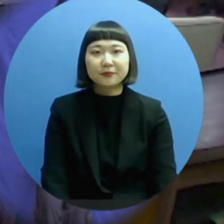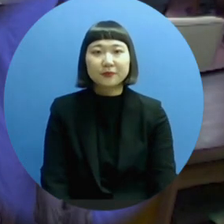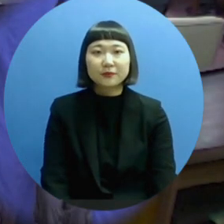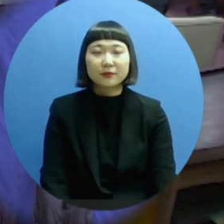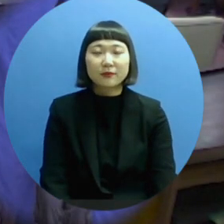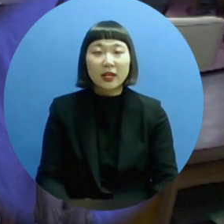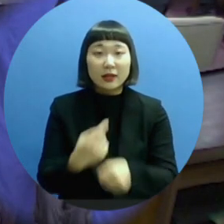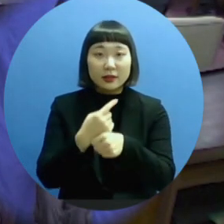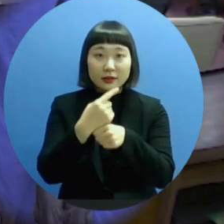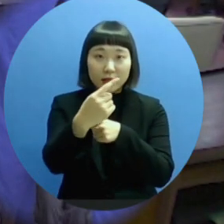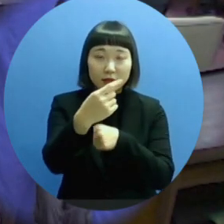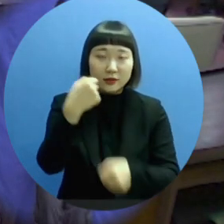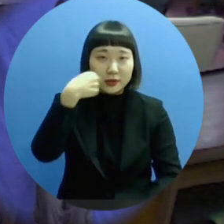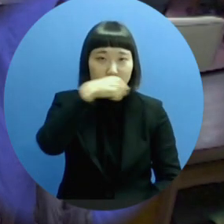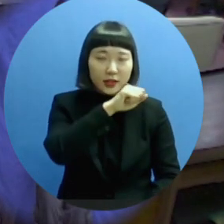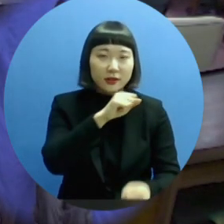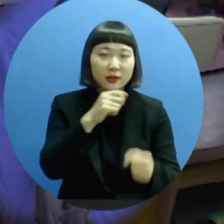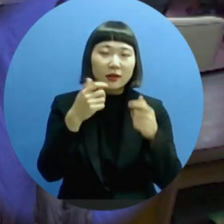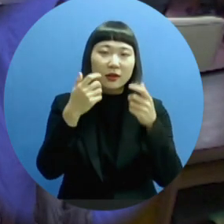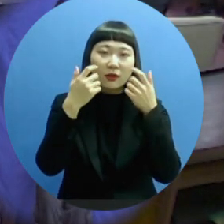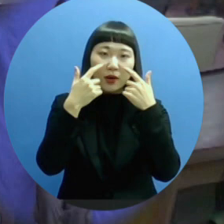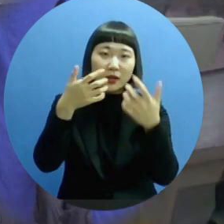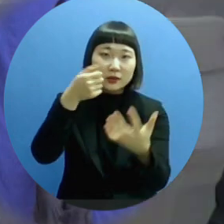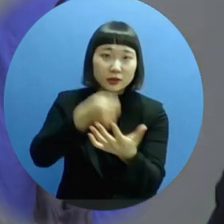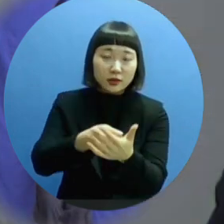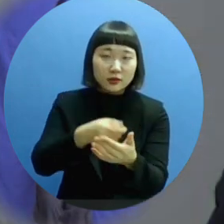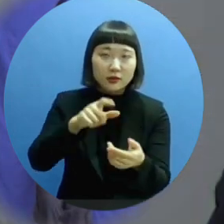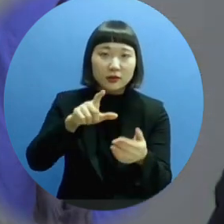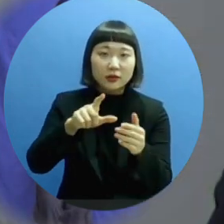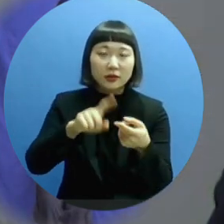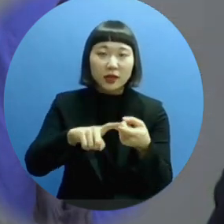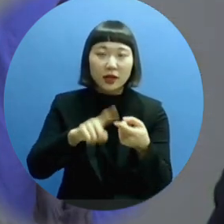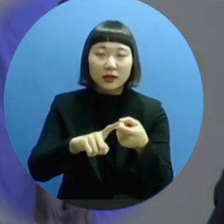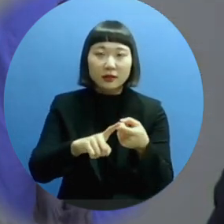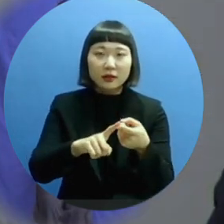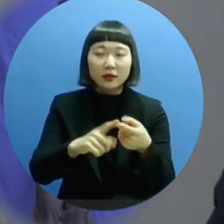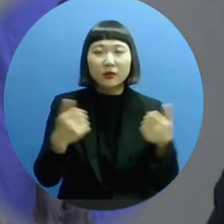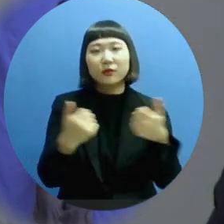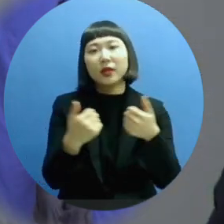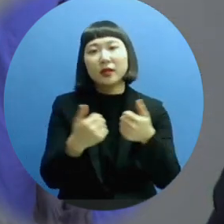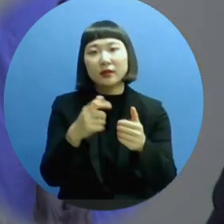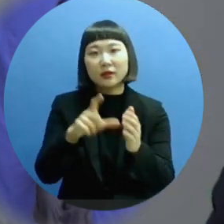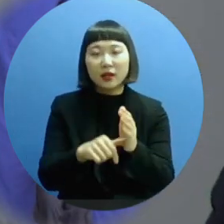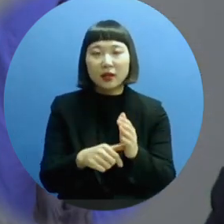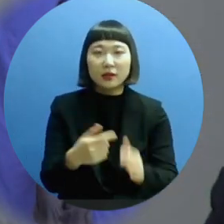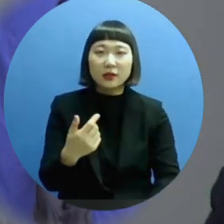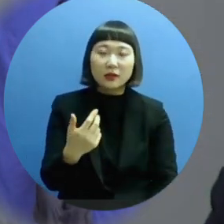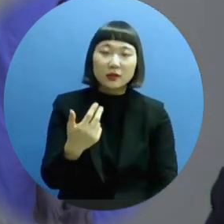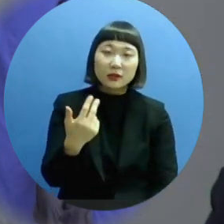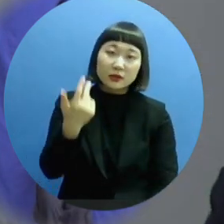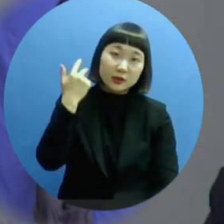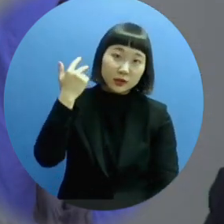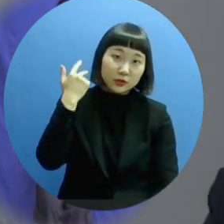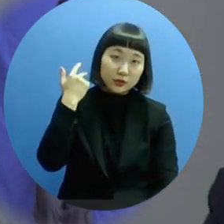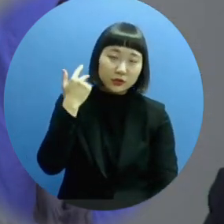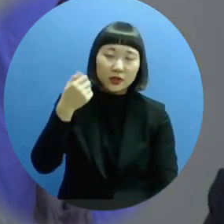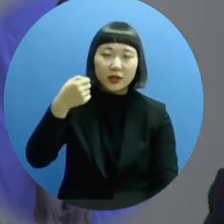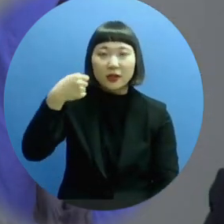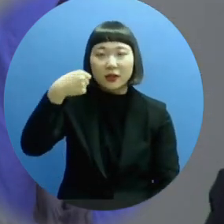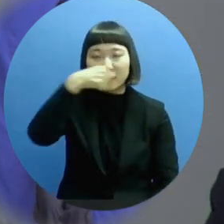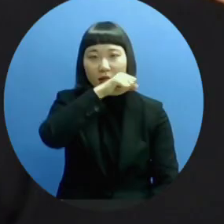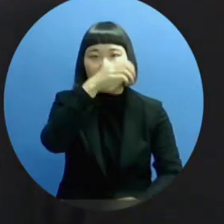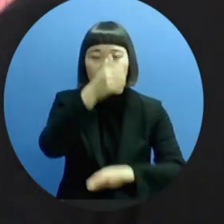내년도 예산안을 확정하는 남동구의회 본회의장. 먼저 지난주 예결위 심사를 통과한 조정안이